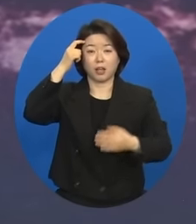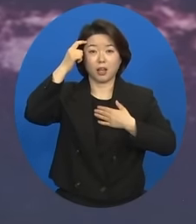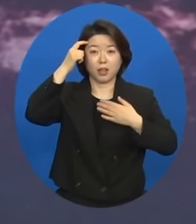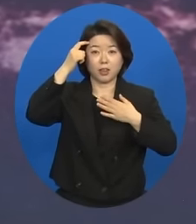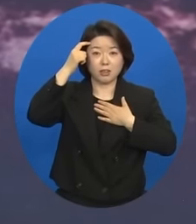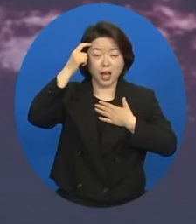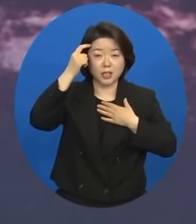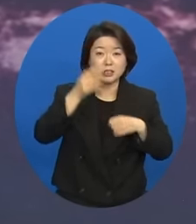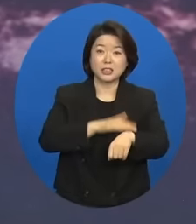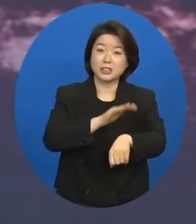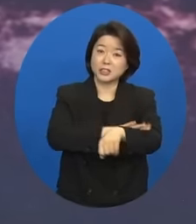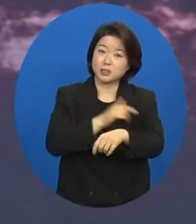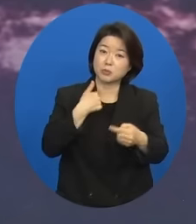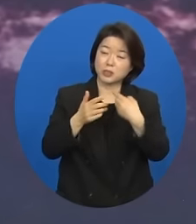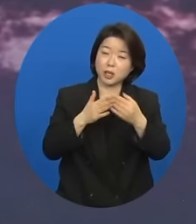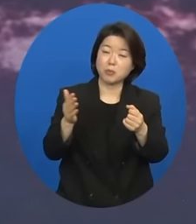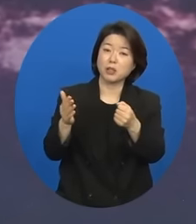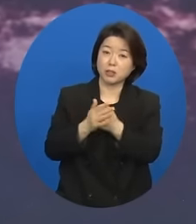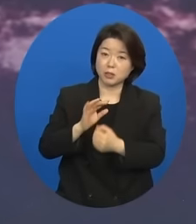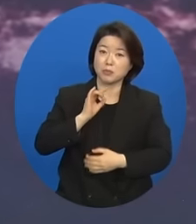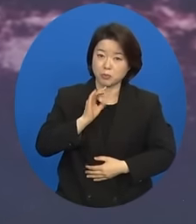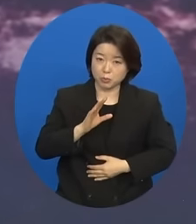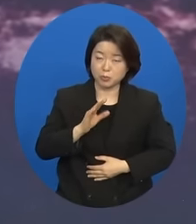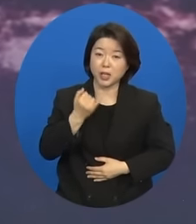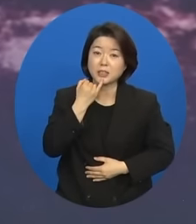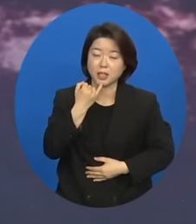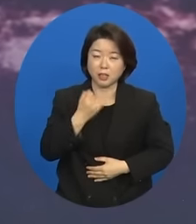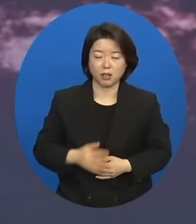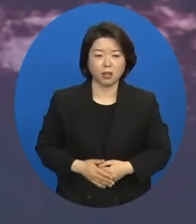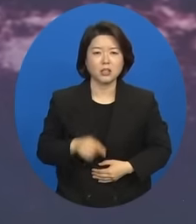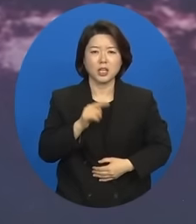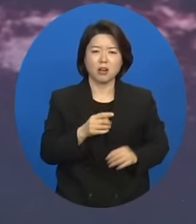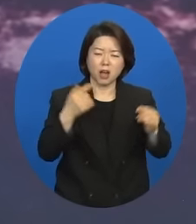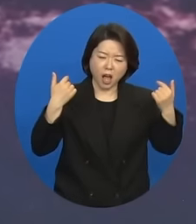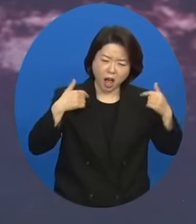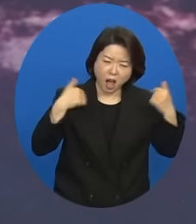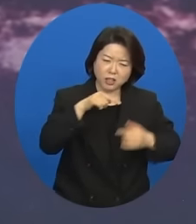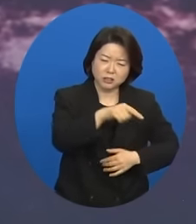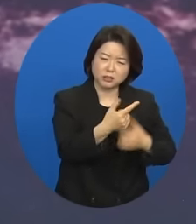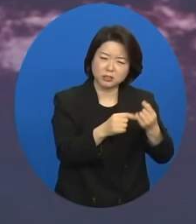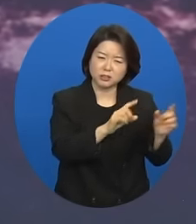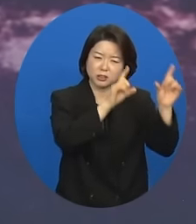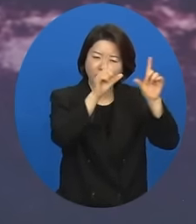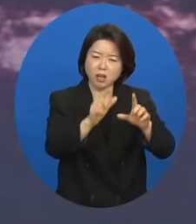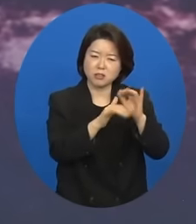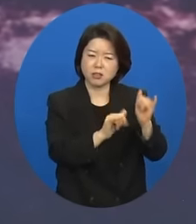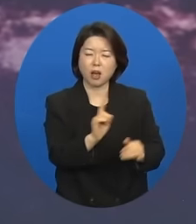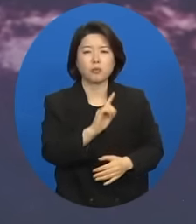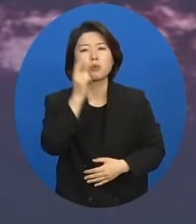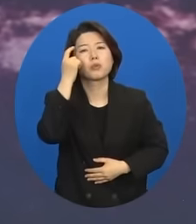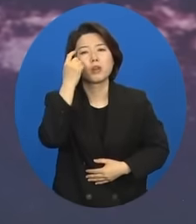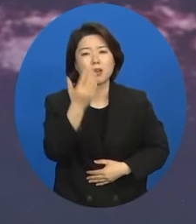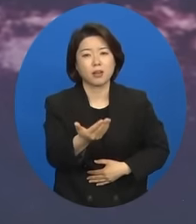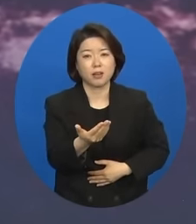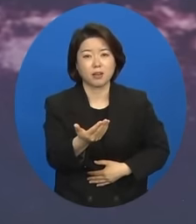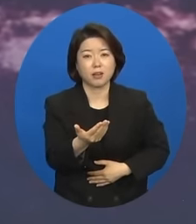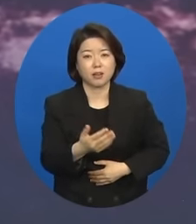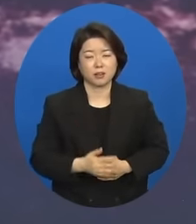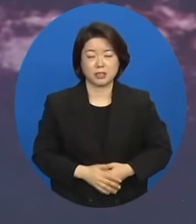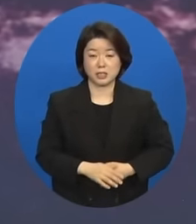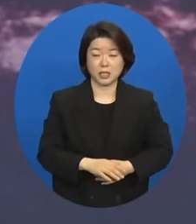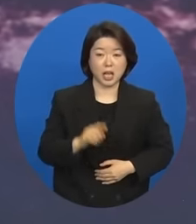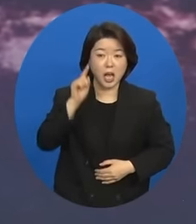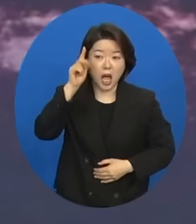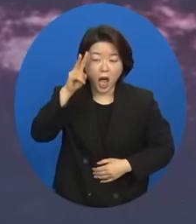이거야이거이 삶인 분들은 어떨까라는 생각을 그때 하게 된 거야 이것이 그냥 하루